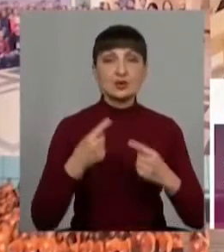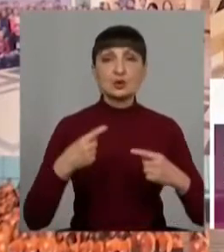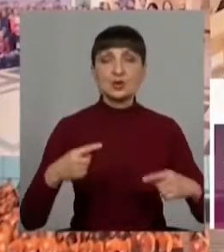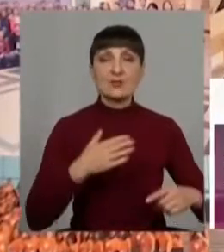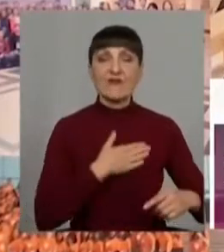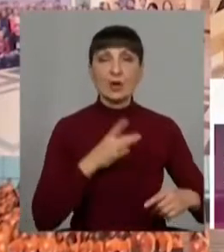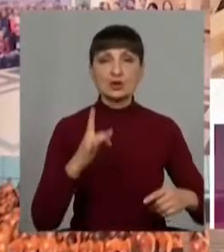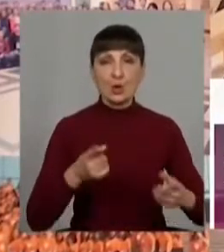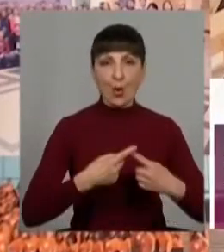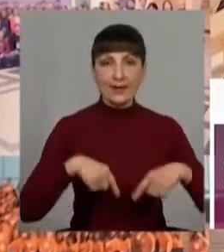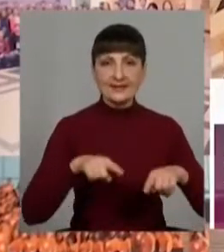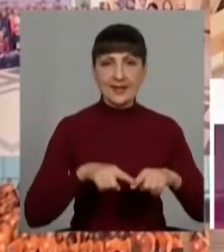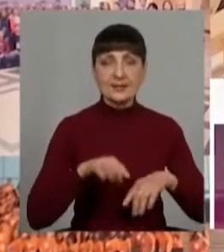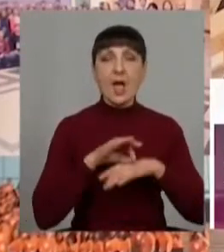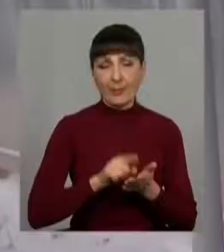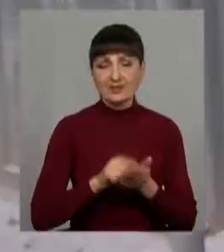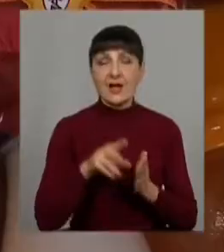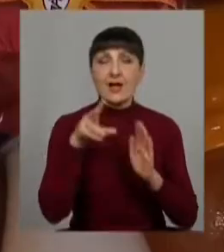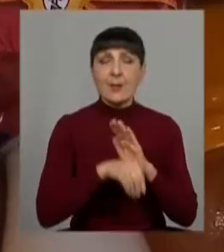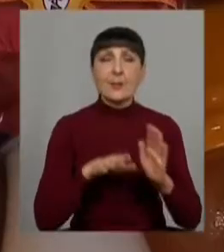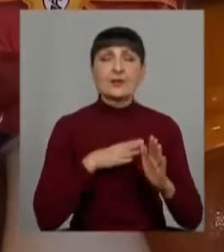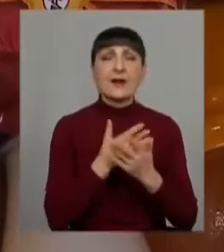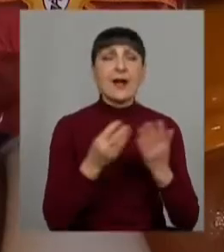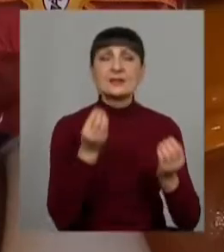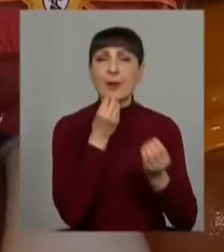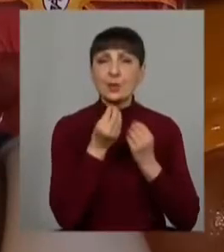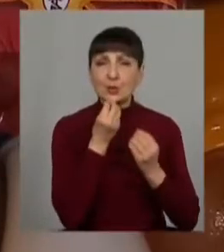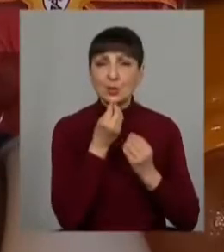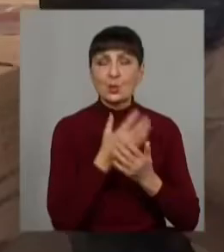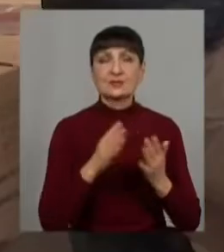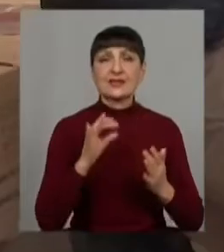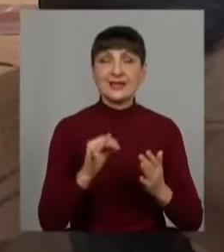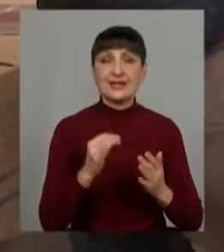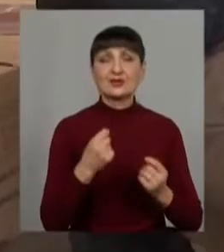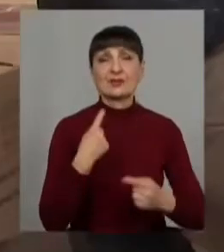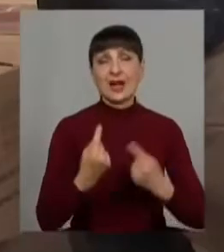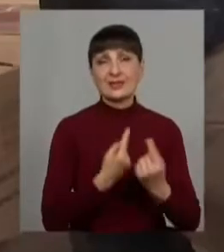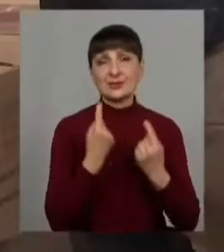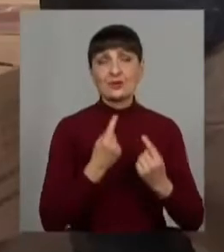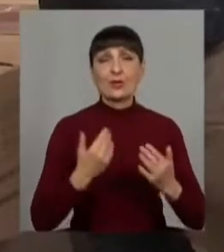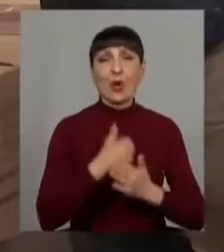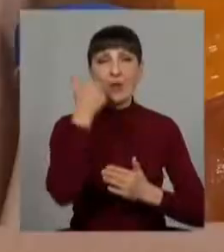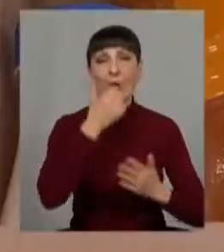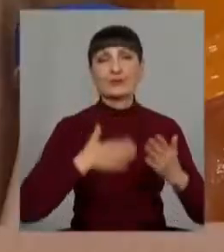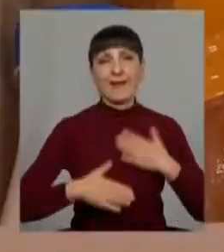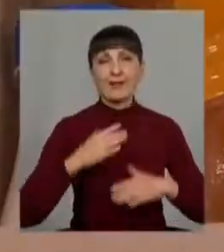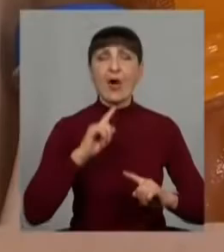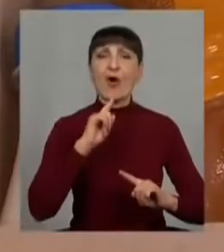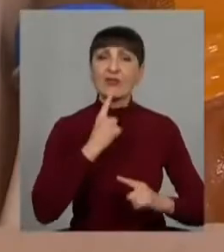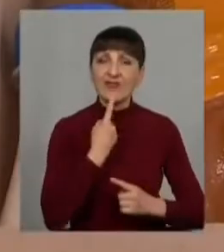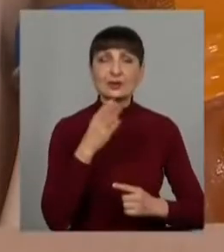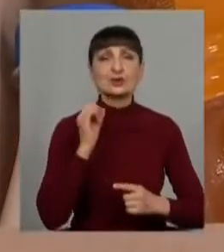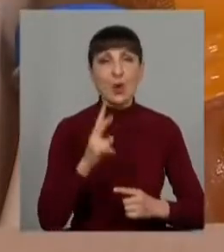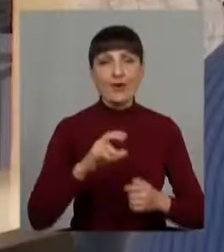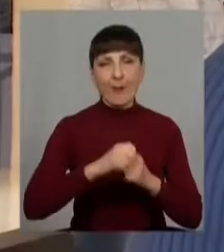подробностями. Алматинские волонтеры часто помогают нуждающимся, но подобных совместных проектов такого масштаба еще не было. В